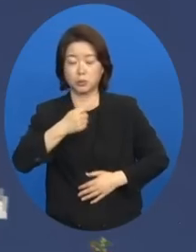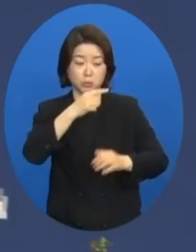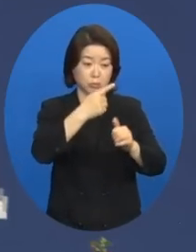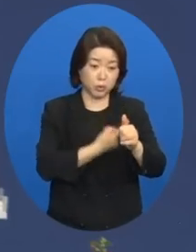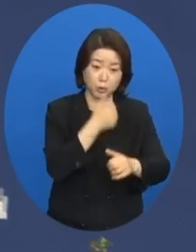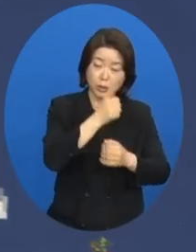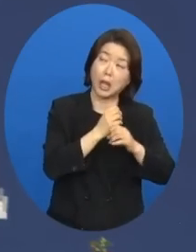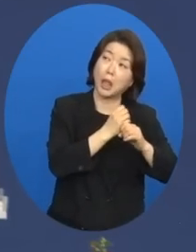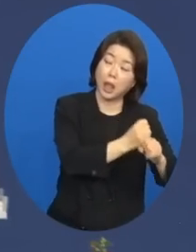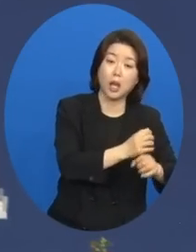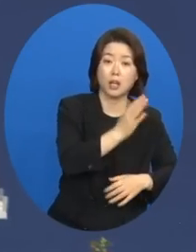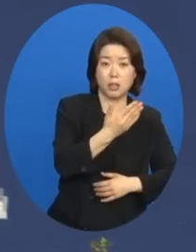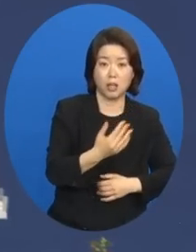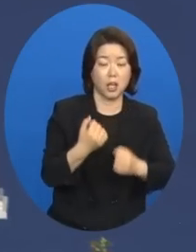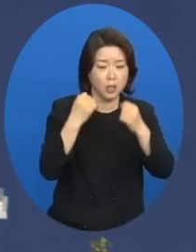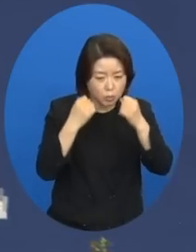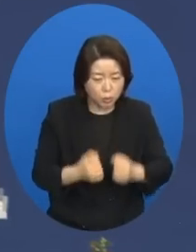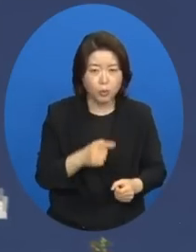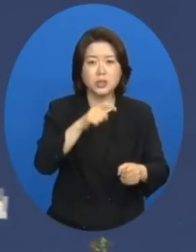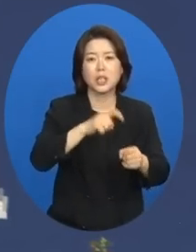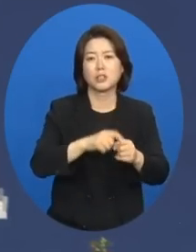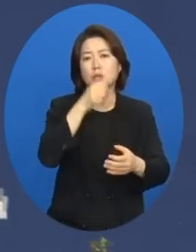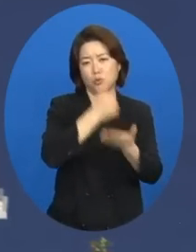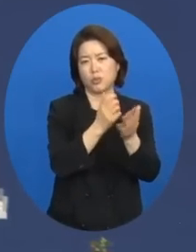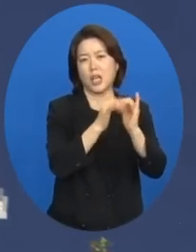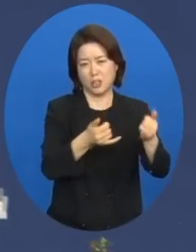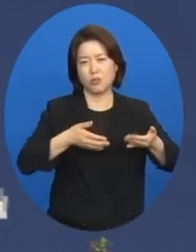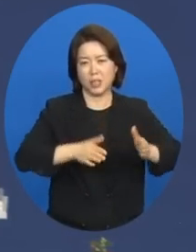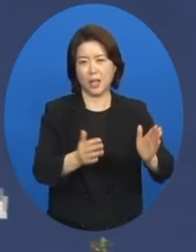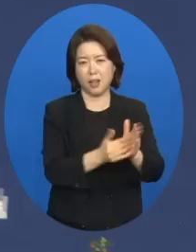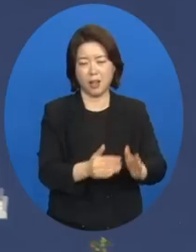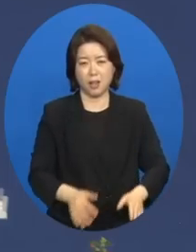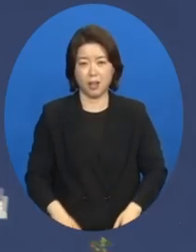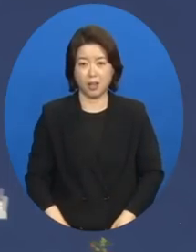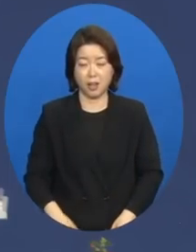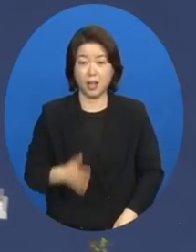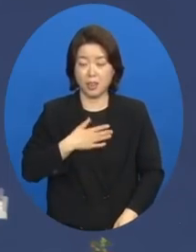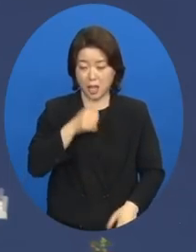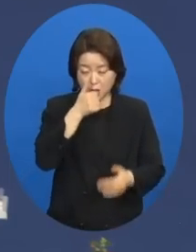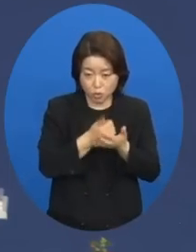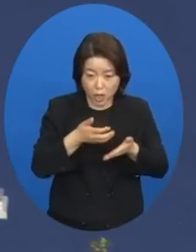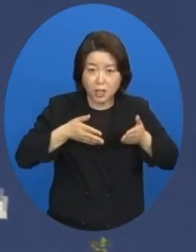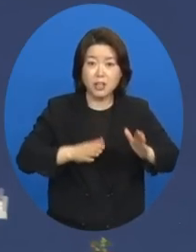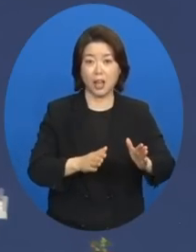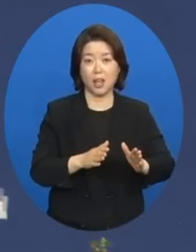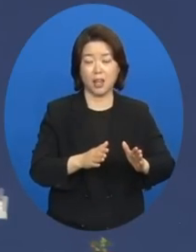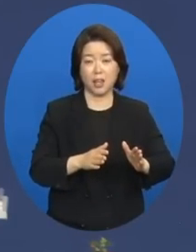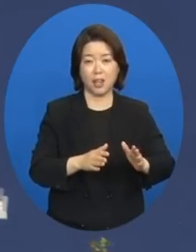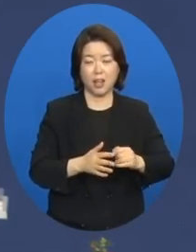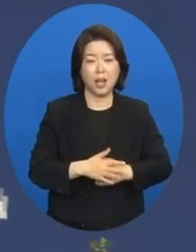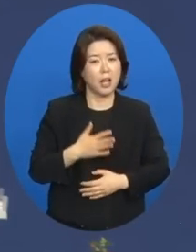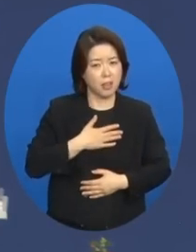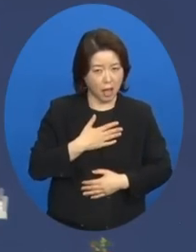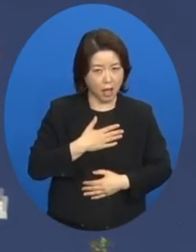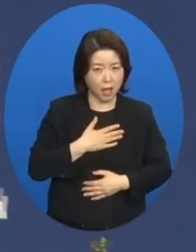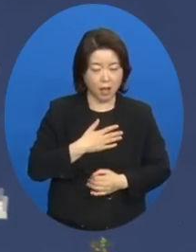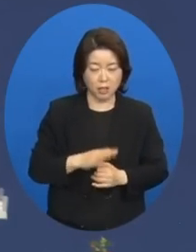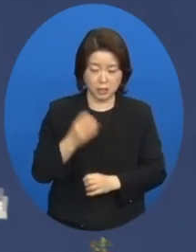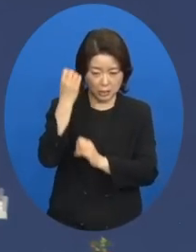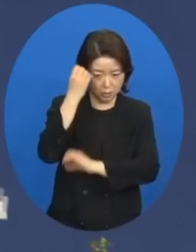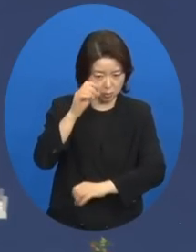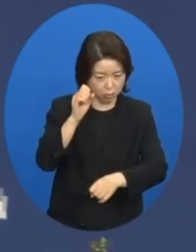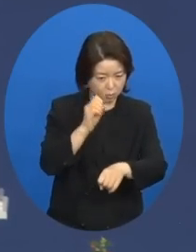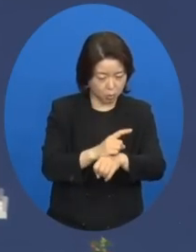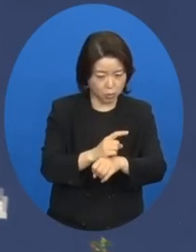죄를 지어지는 존재적 죄인으로 태어났어요. 그러니까 이 죄인으로 태어난 내가 과연 이 본성을